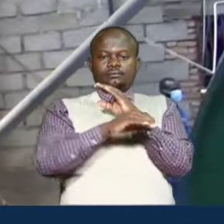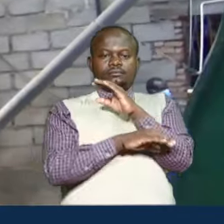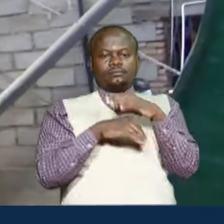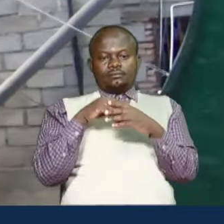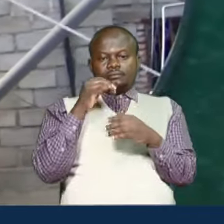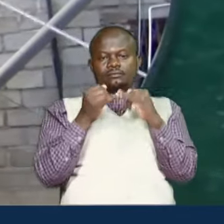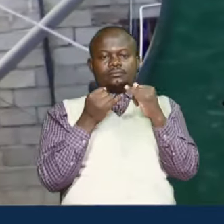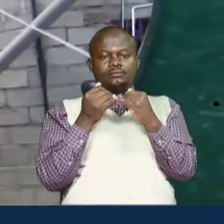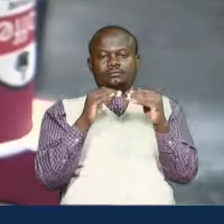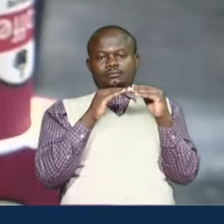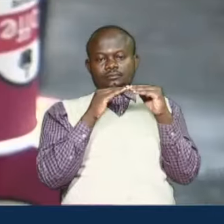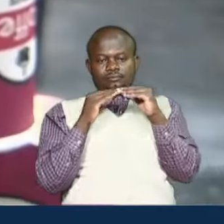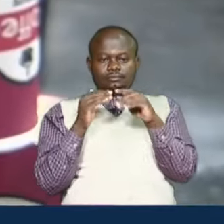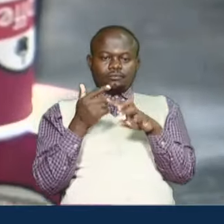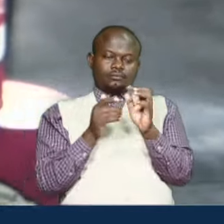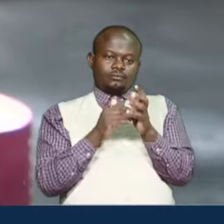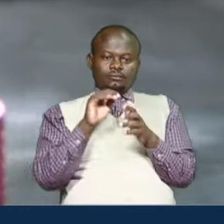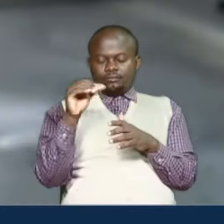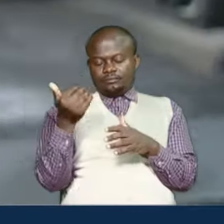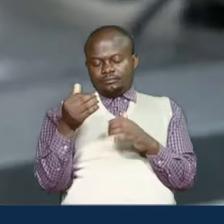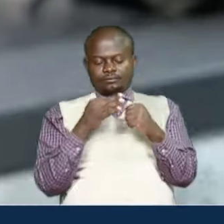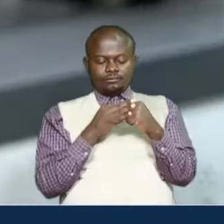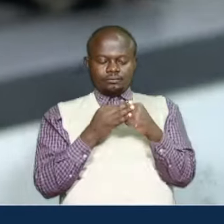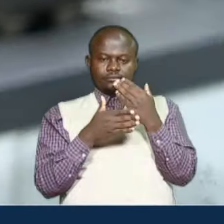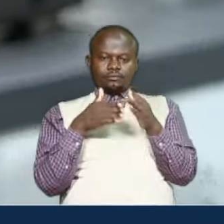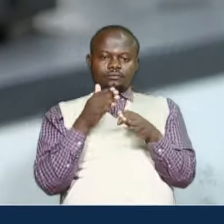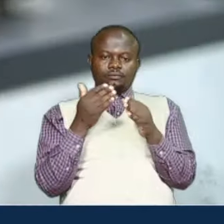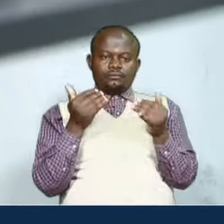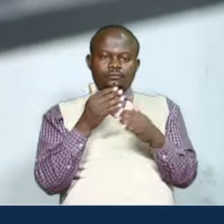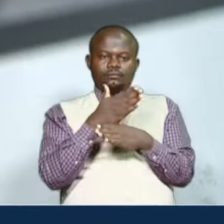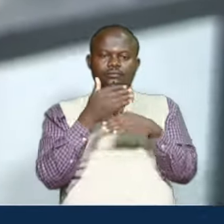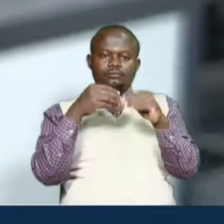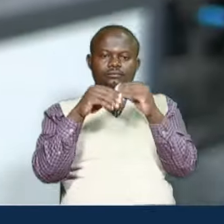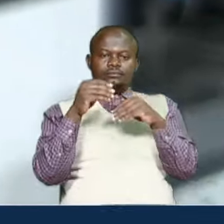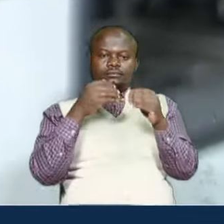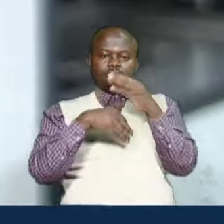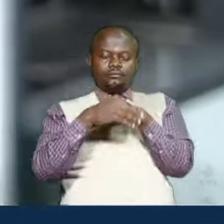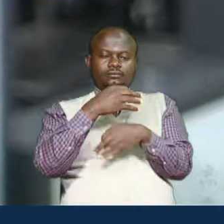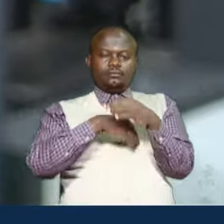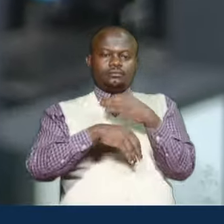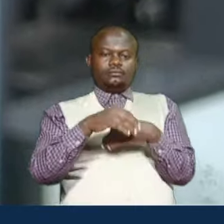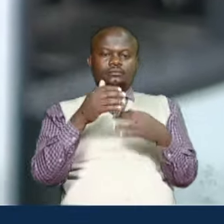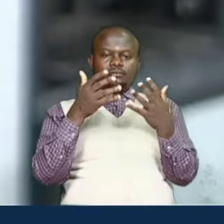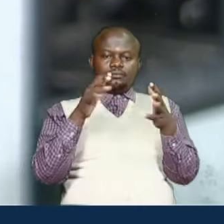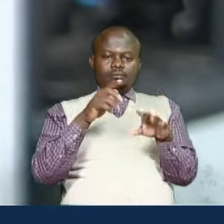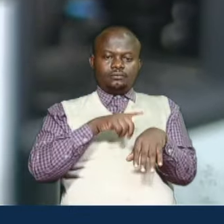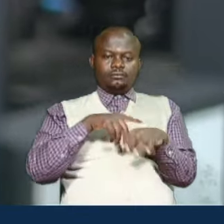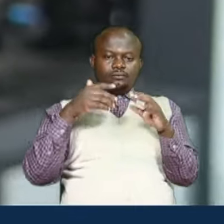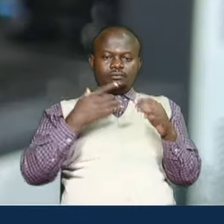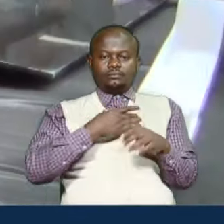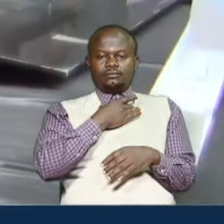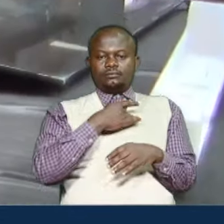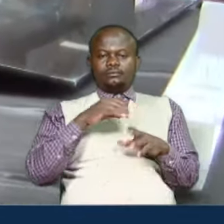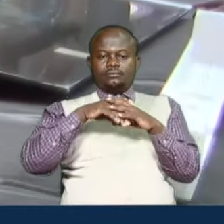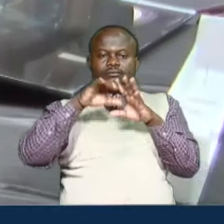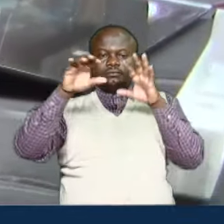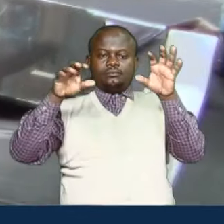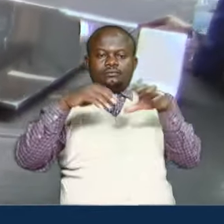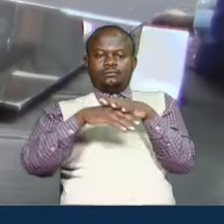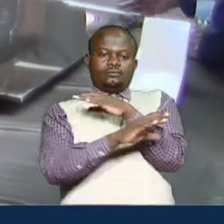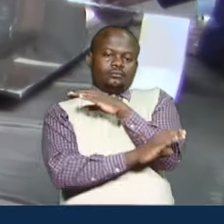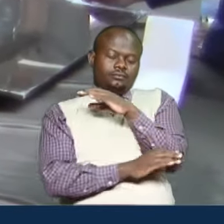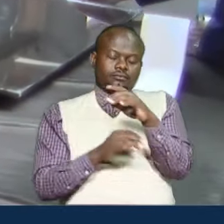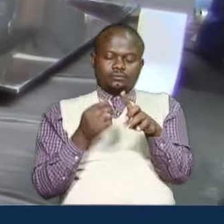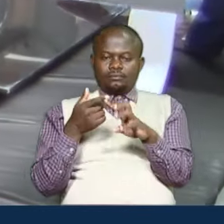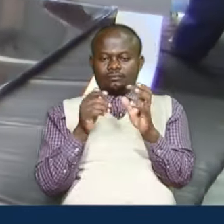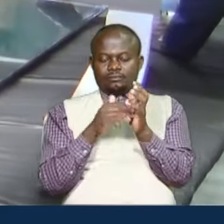ruhando mpuzamahanga, ndetse n'izindi 8 ziri kubakwa. Minisitiri w'Ubucuruzi n'Inganda akaba amaze igihe asura ibyanya by'inganda hirya no hino mu gihugu